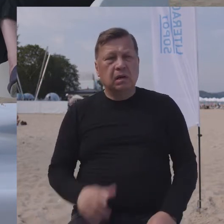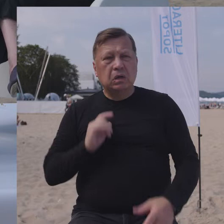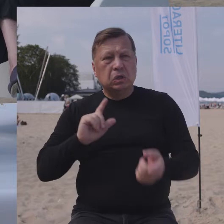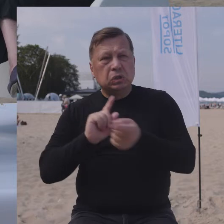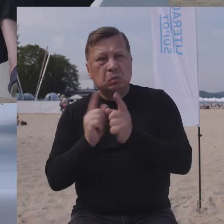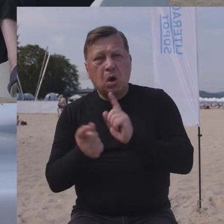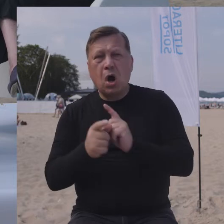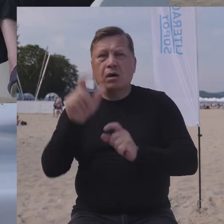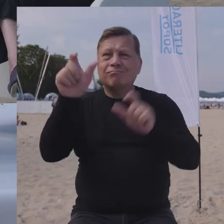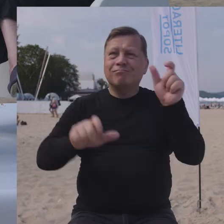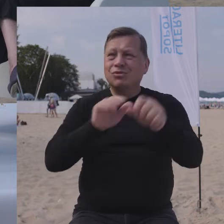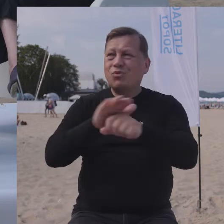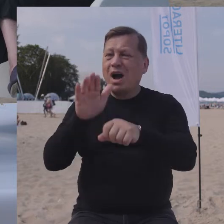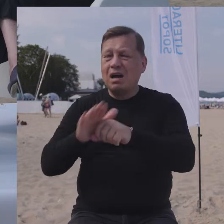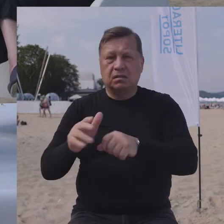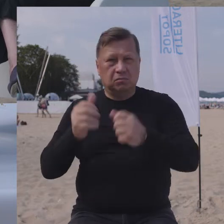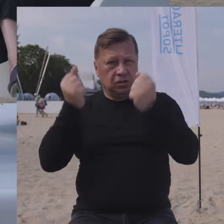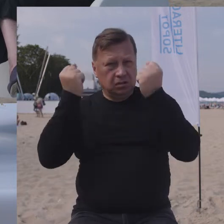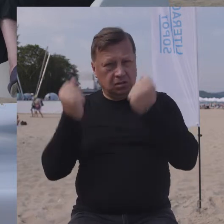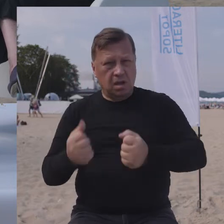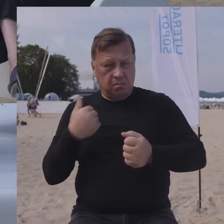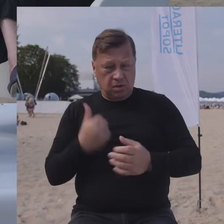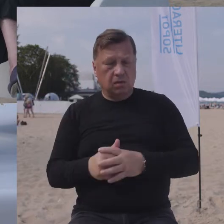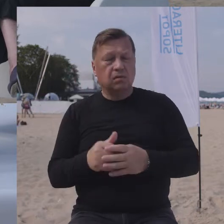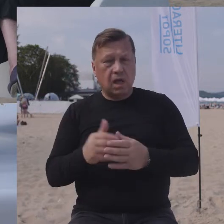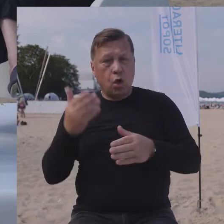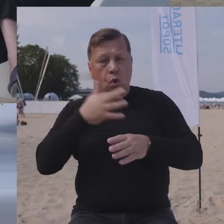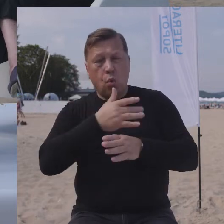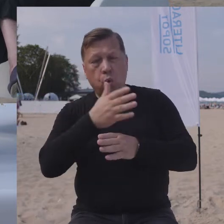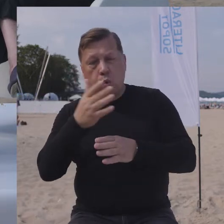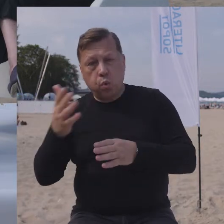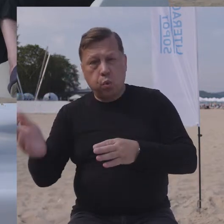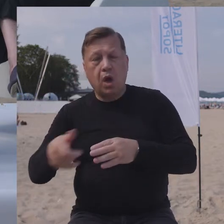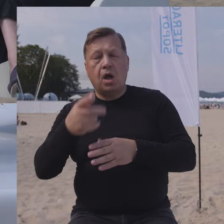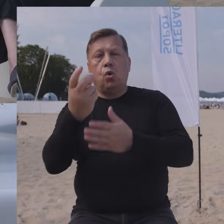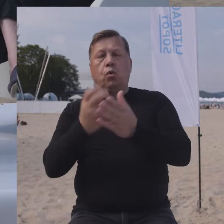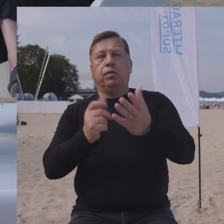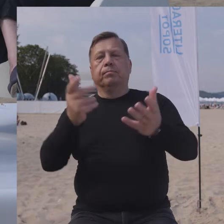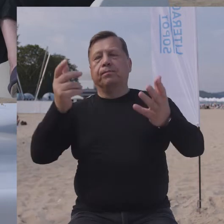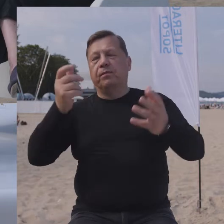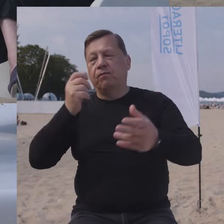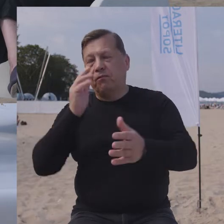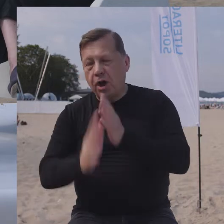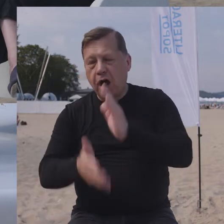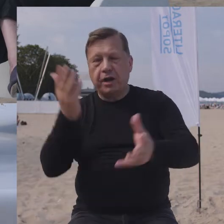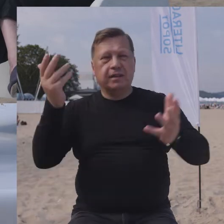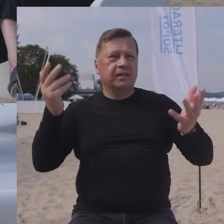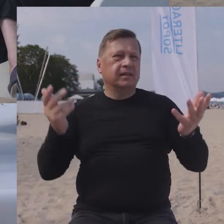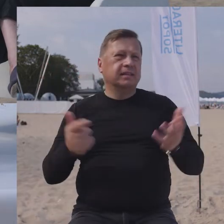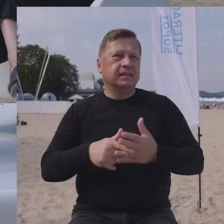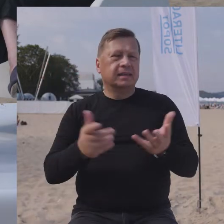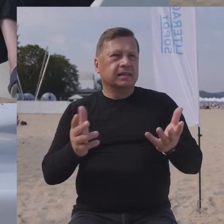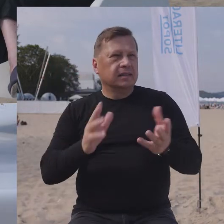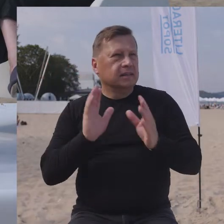się znowu z bohaterami, bohaterkami. No, pod koniec lutego doszła wojna i wszystko to, co z nią